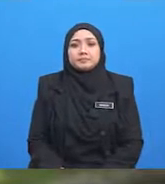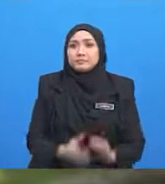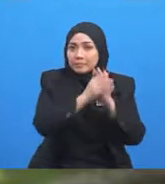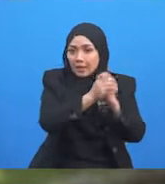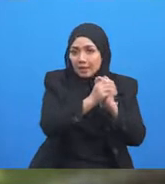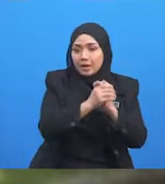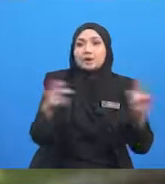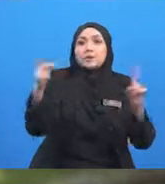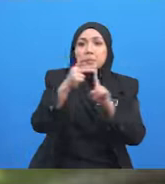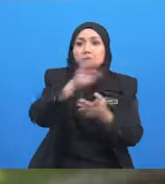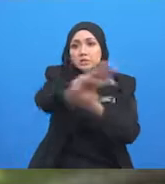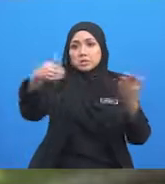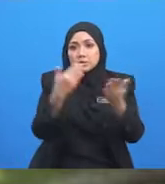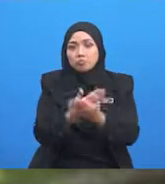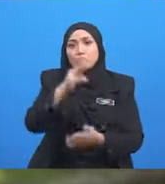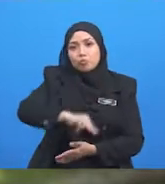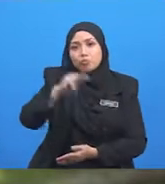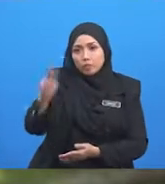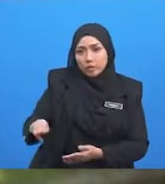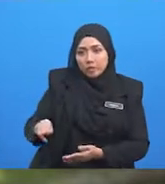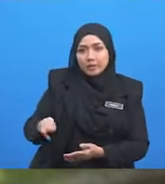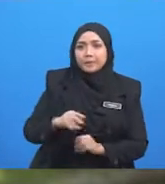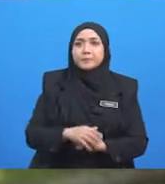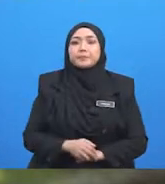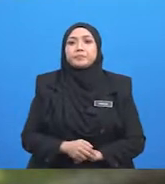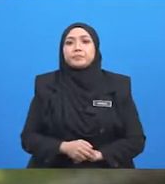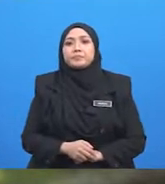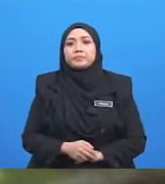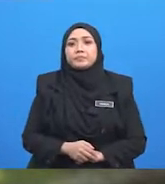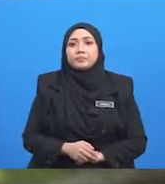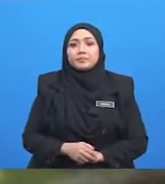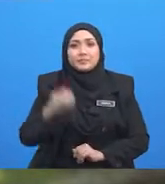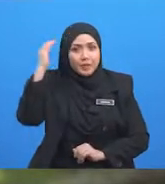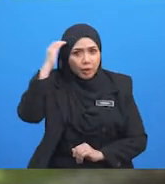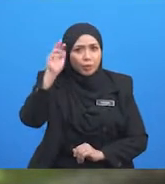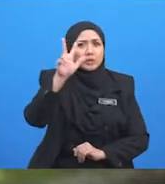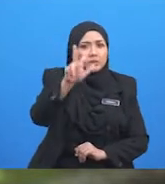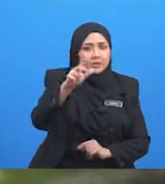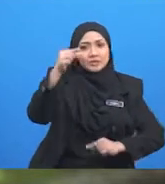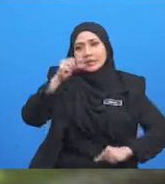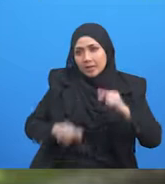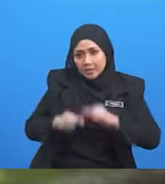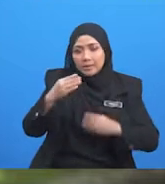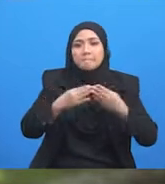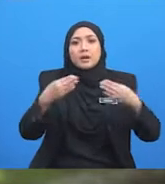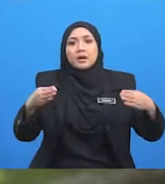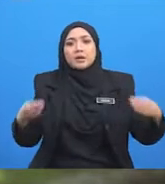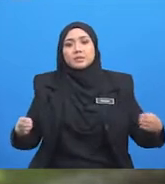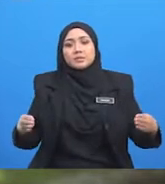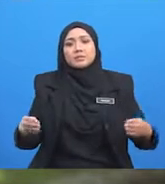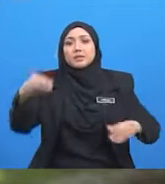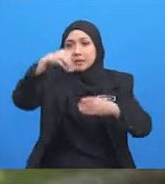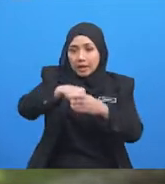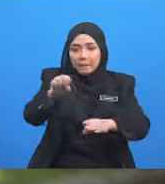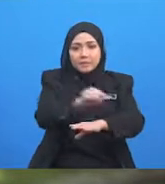semua kerana telah berjaya mengenal pasti ketiga-tiga gaya bahasa ini. Cikgu teruskan